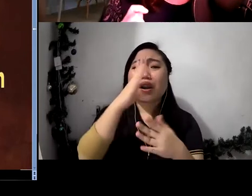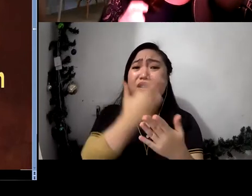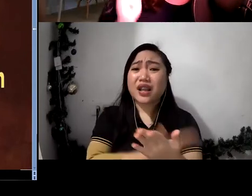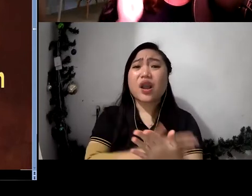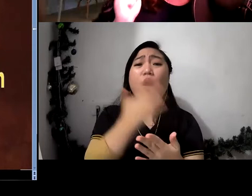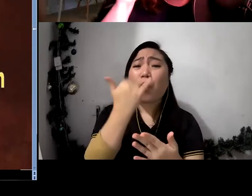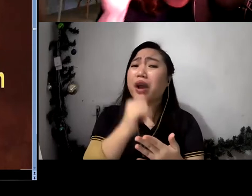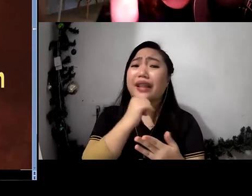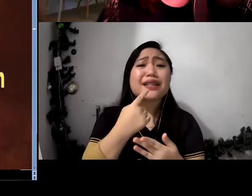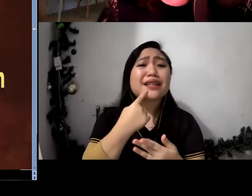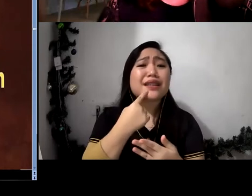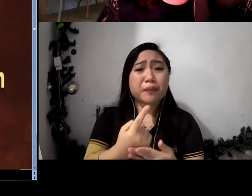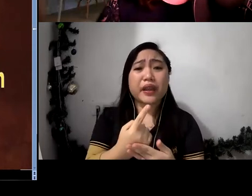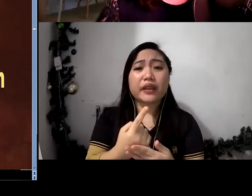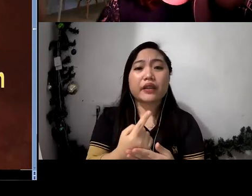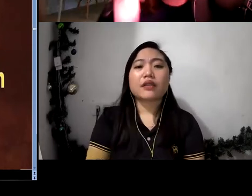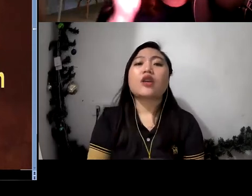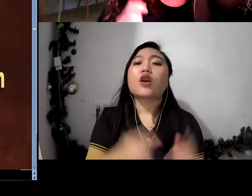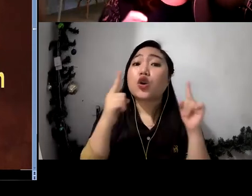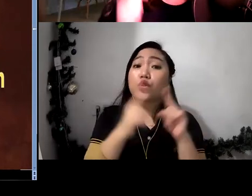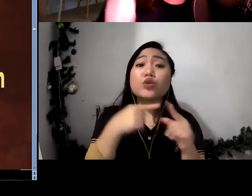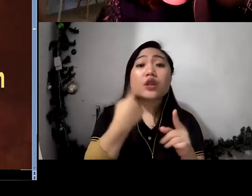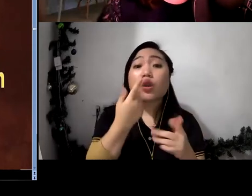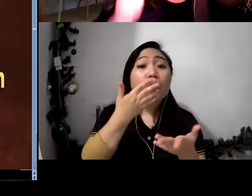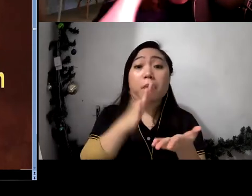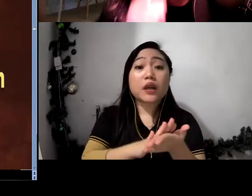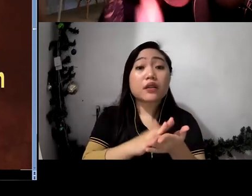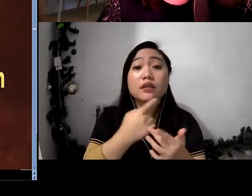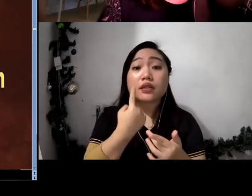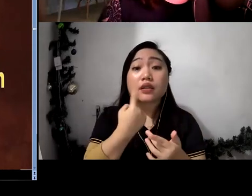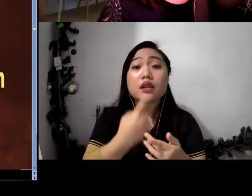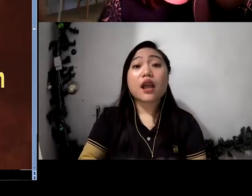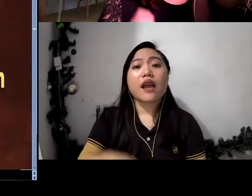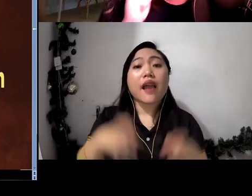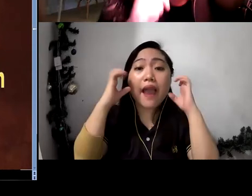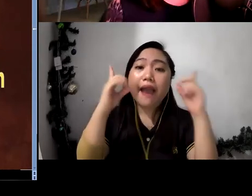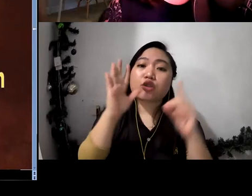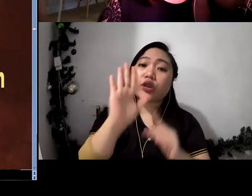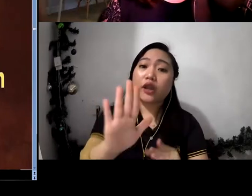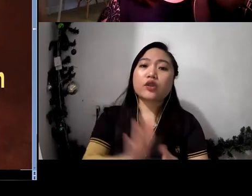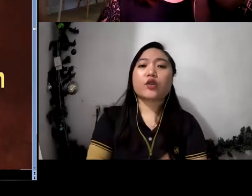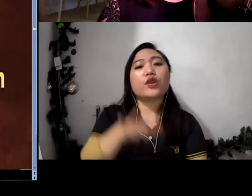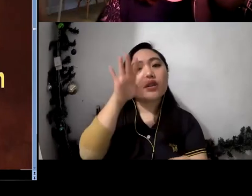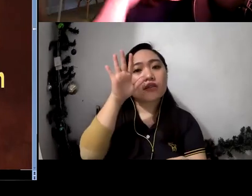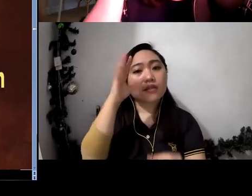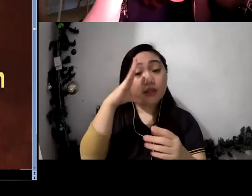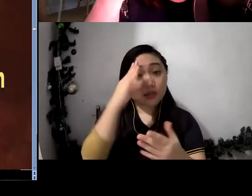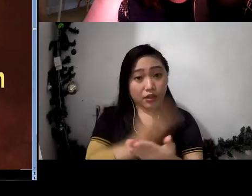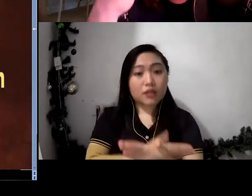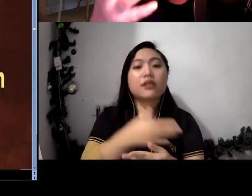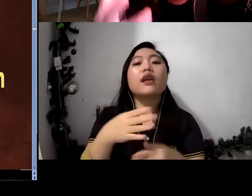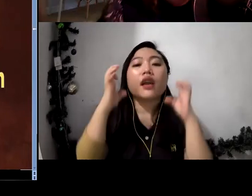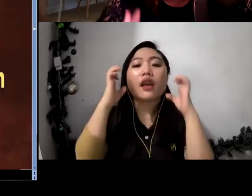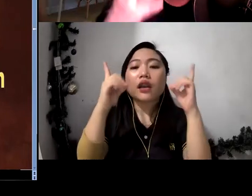say and give more accountability, no, to the perpetrator and say, educate your son, educate your daughter. So those